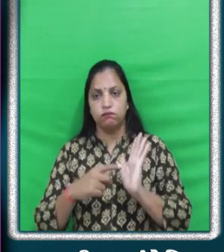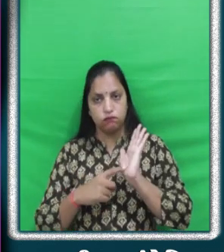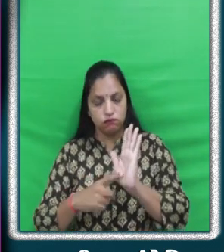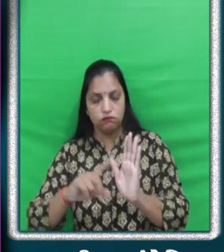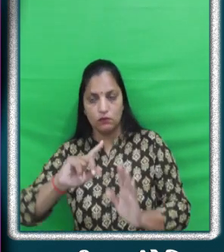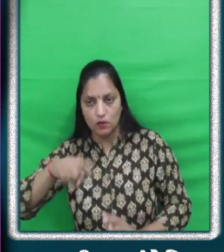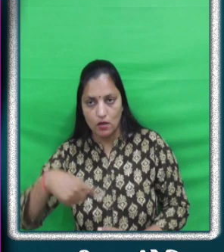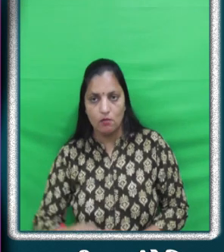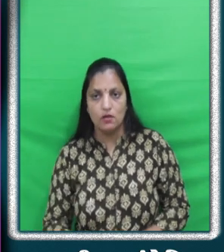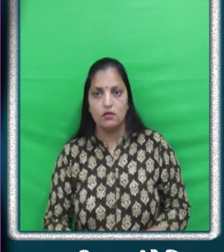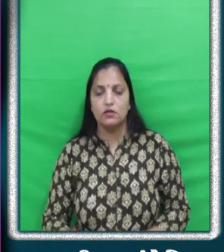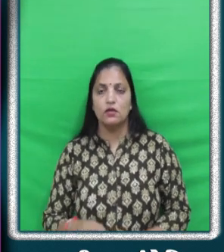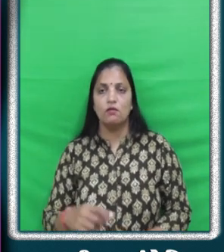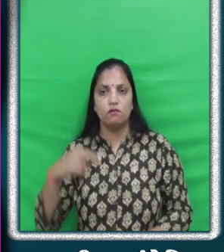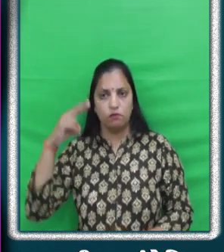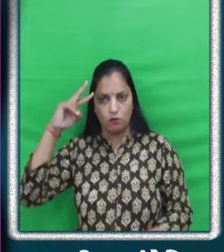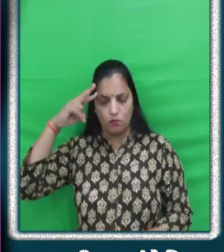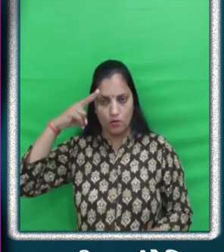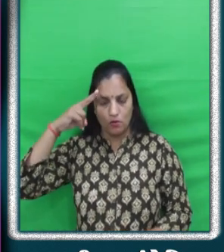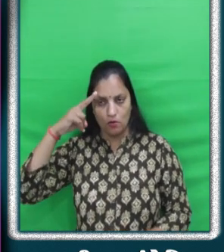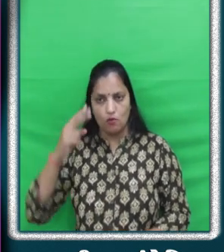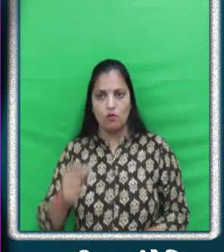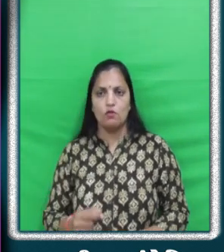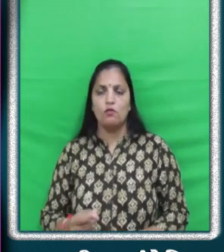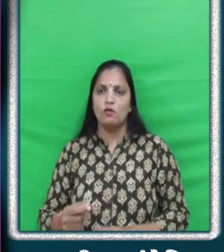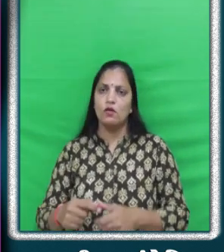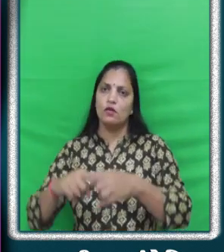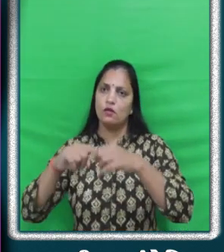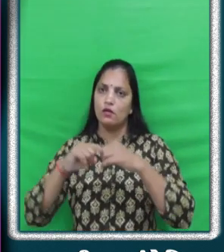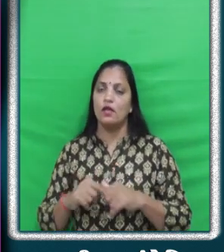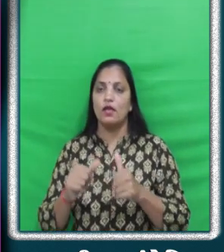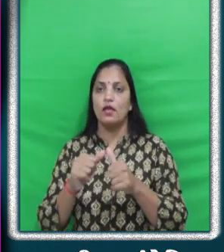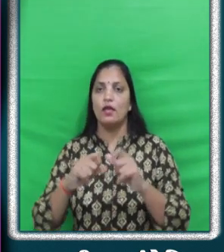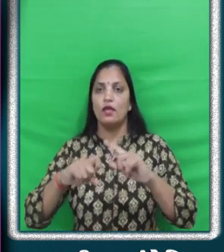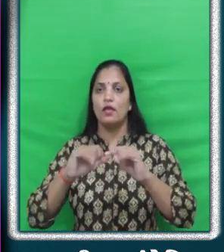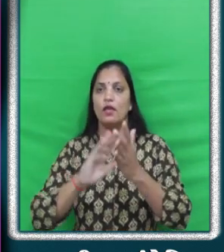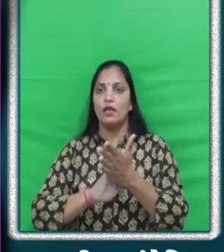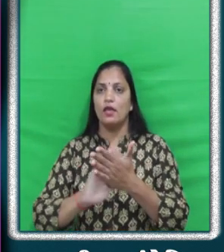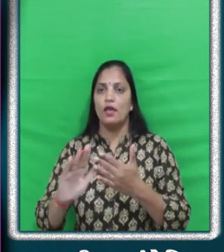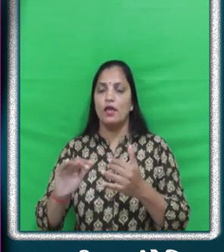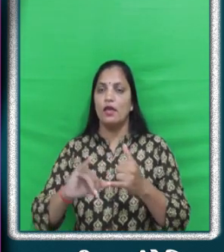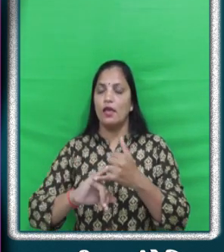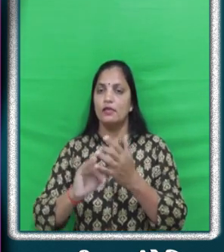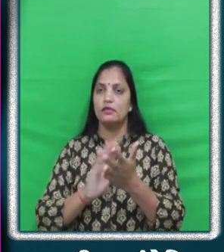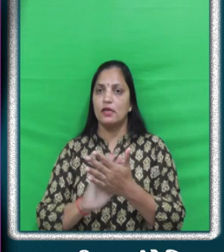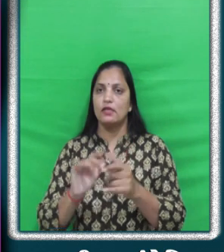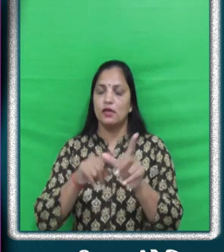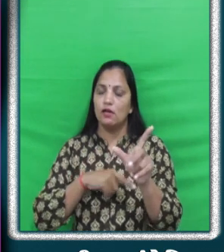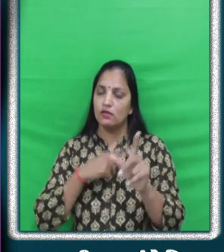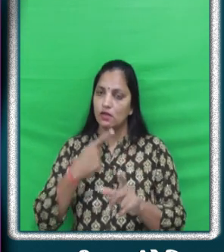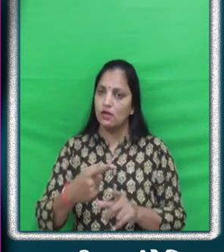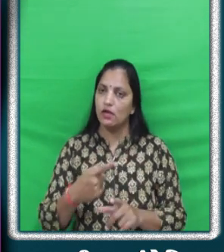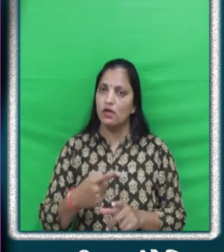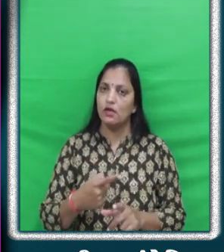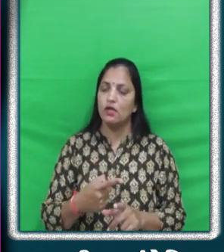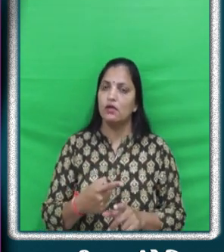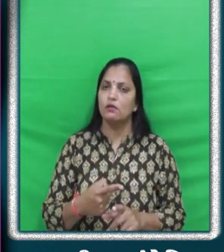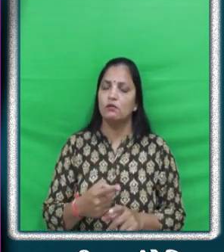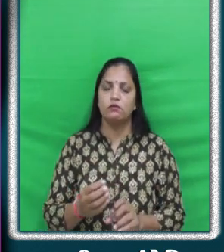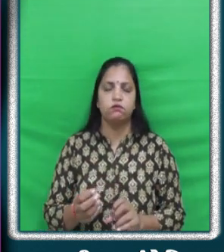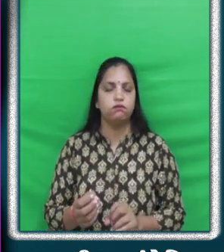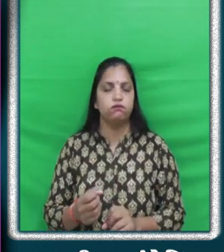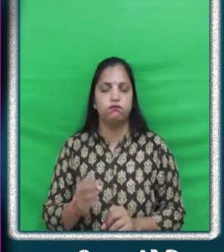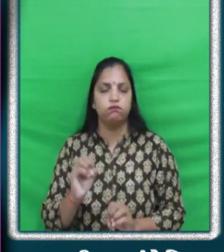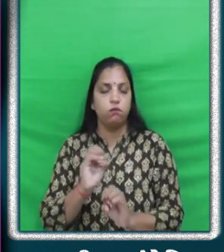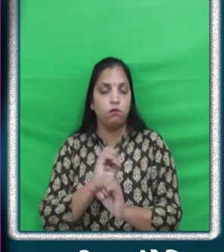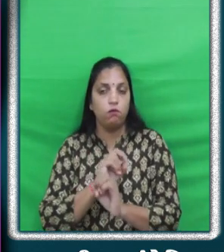મને જણાવવું. યસ, ઘણા બધા કહી રહ્યા છે, પટેલ અક્ષય કુમાર કેમ ના પાડી રહ્યા છે, ના પાડે છે તેને કશો વાંધો નહીં, ના સમજાયું હોય